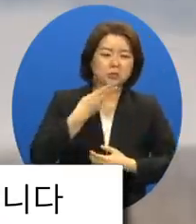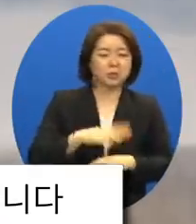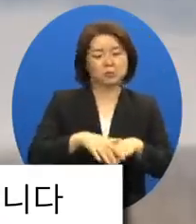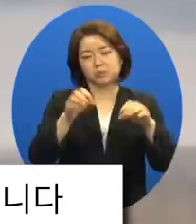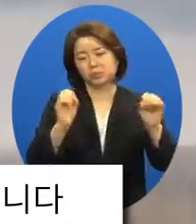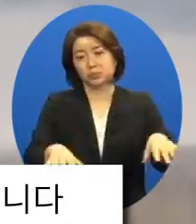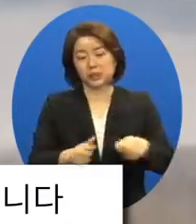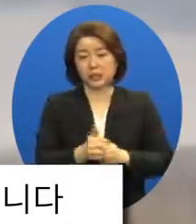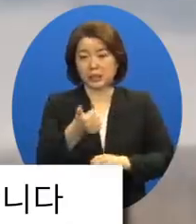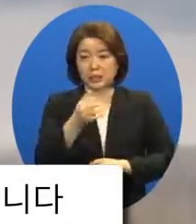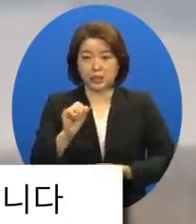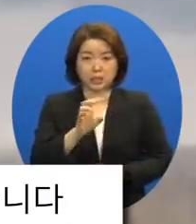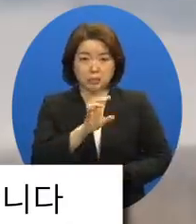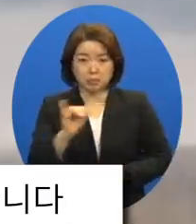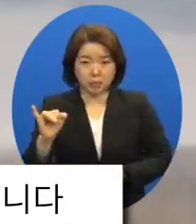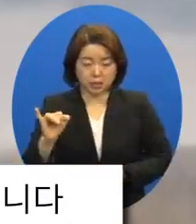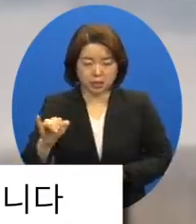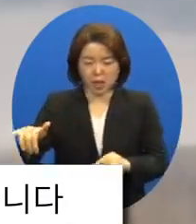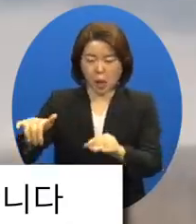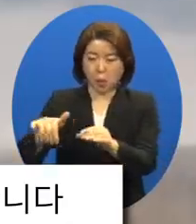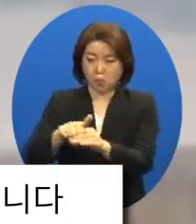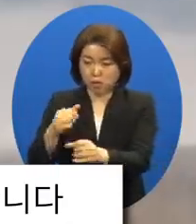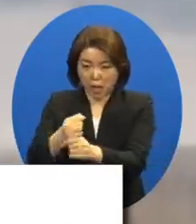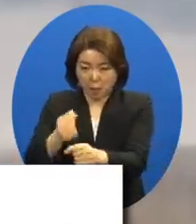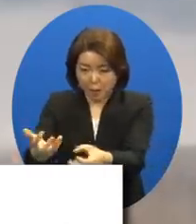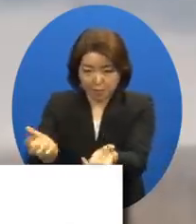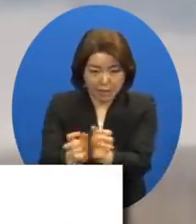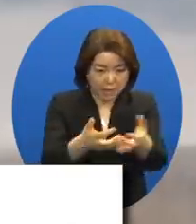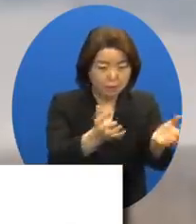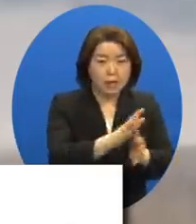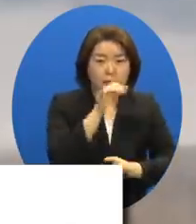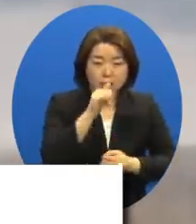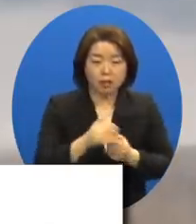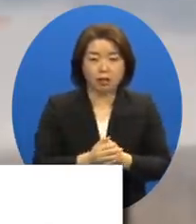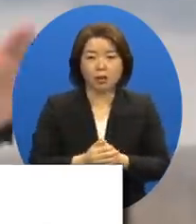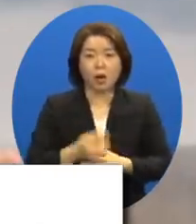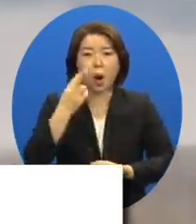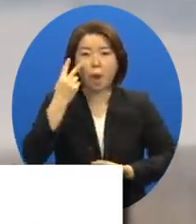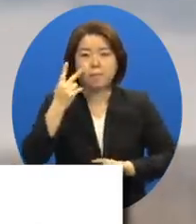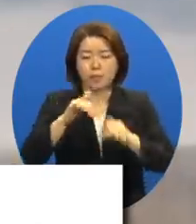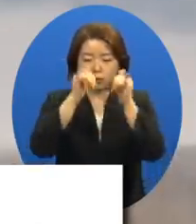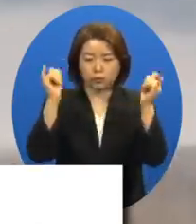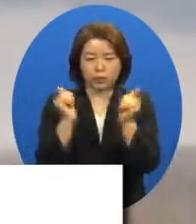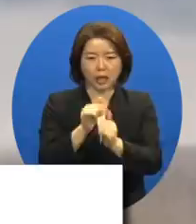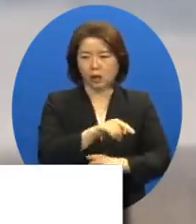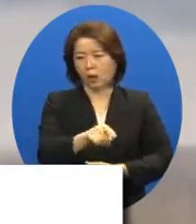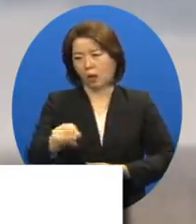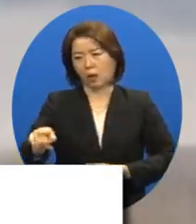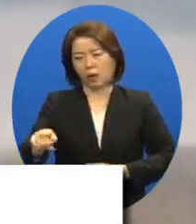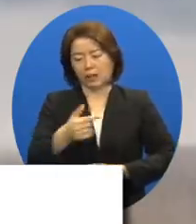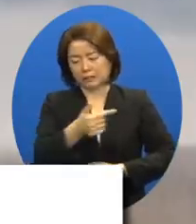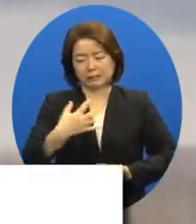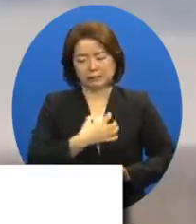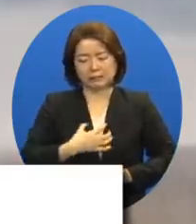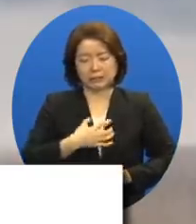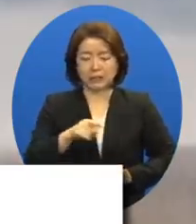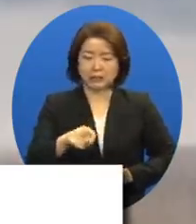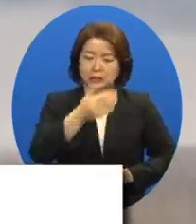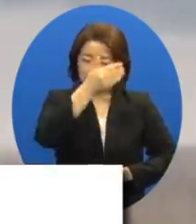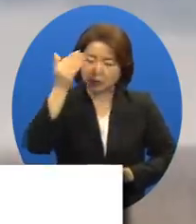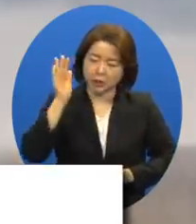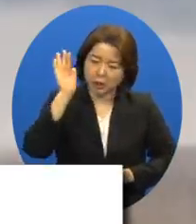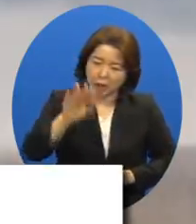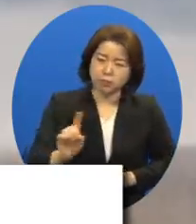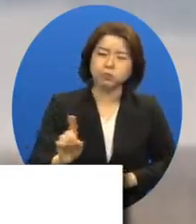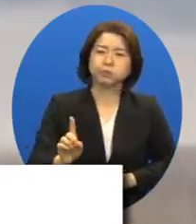들 문화를 이루기 시작했습니다 미국 사회가 큰 걱정을 했습니다 저 청년들 앞으로 어떻게 할